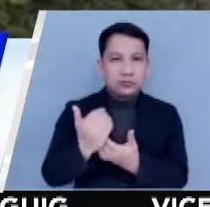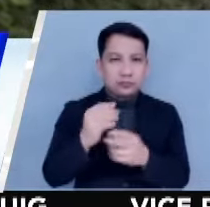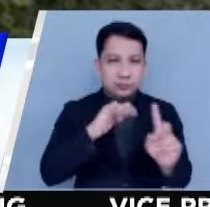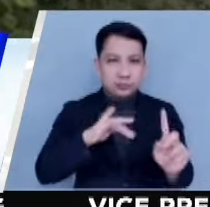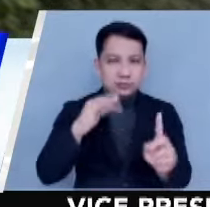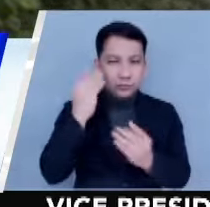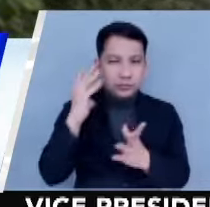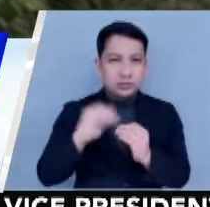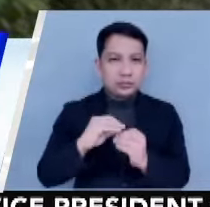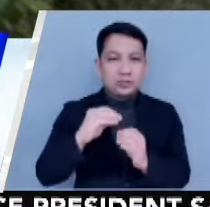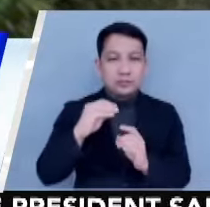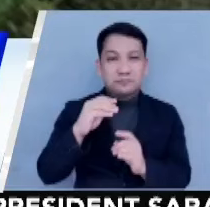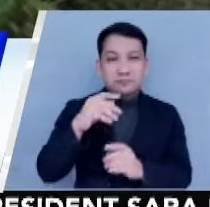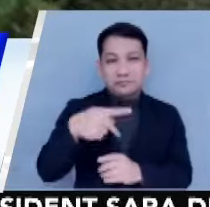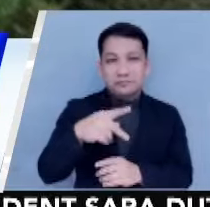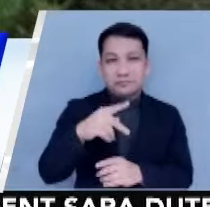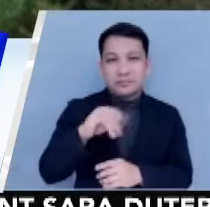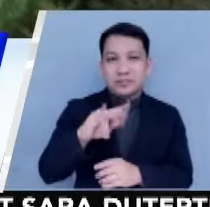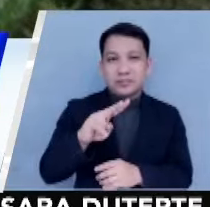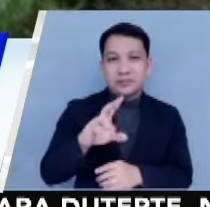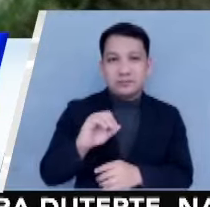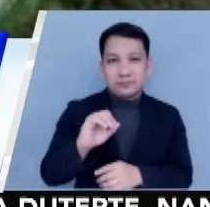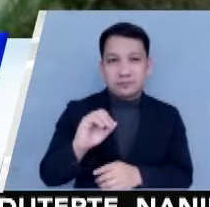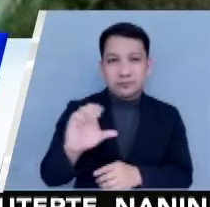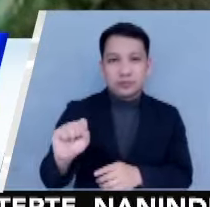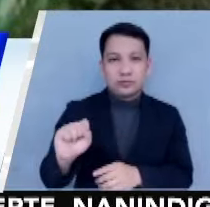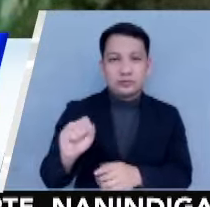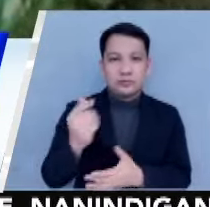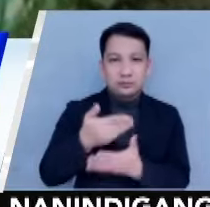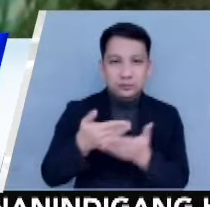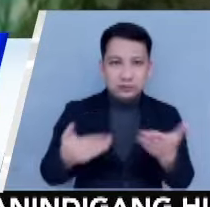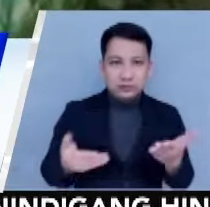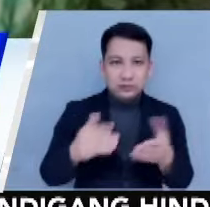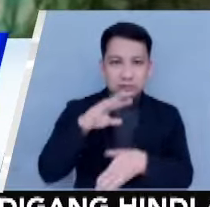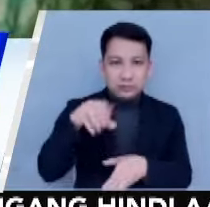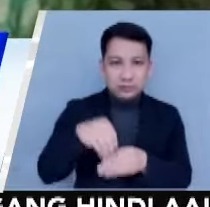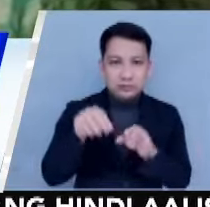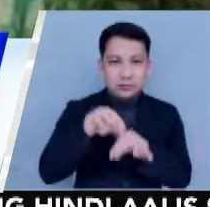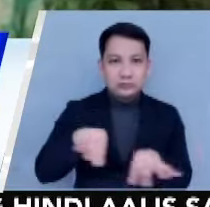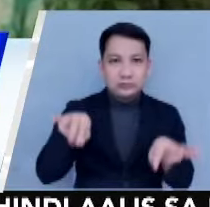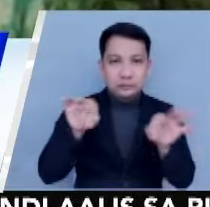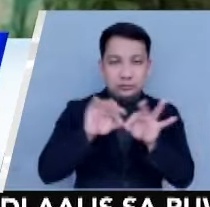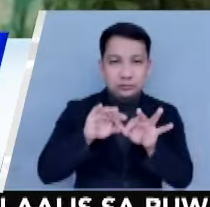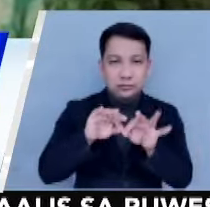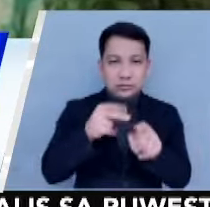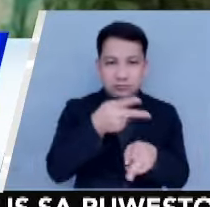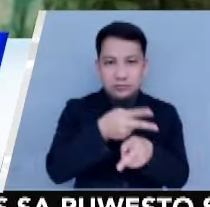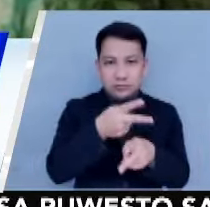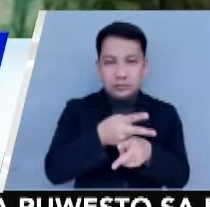ng FIVOX. Matatagpuan dito ang ilang kagamitang napakahalaga raw sa pagmomonitor ng